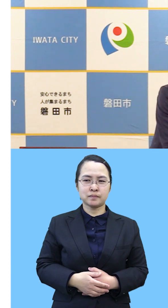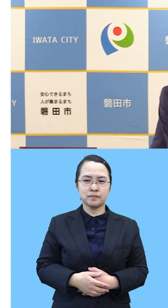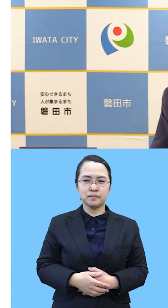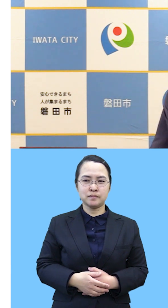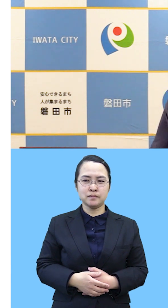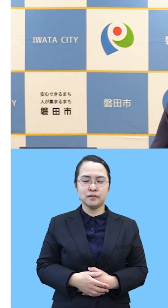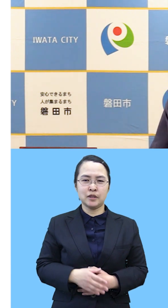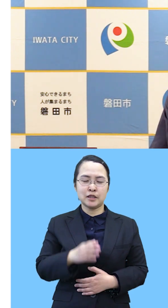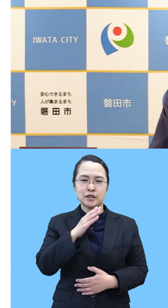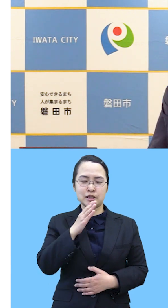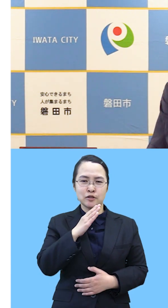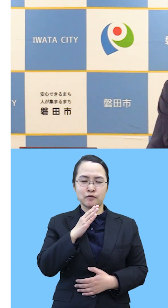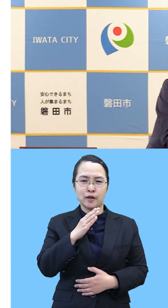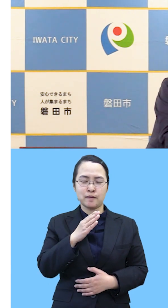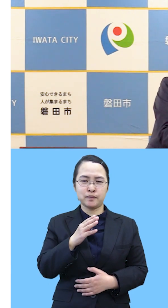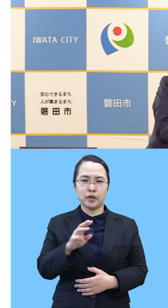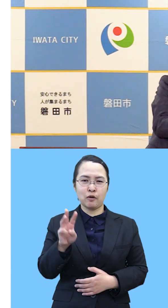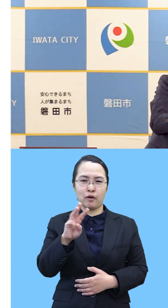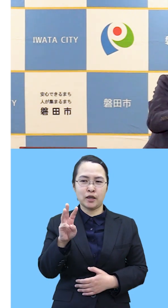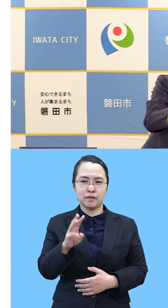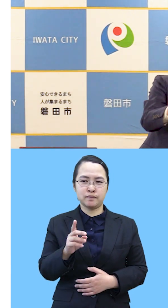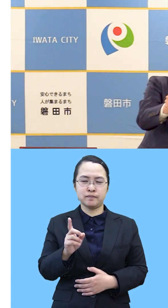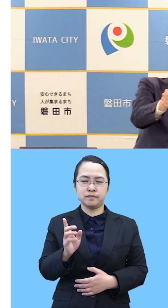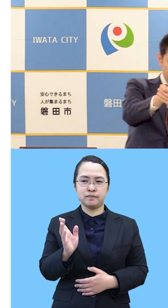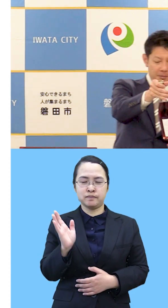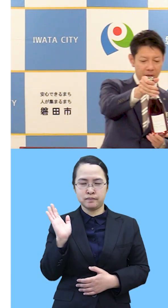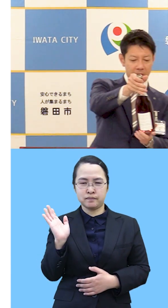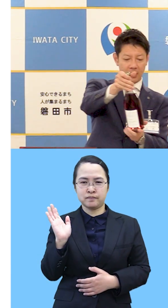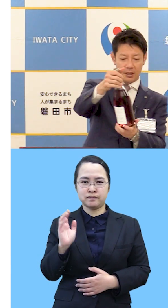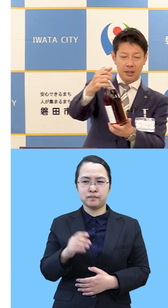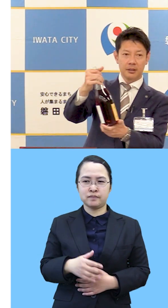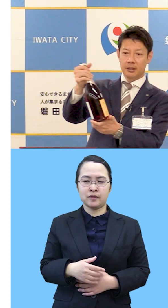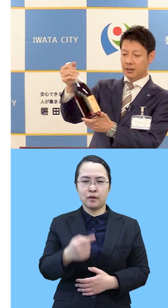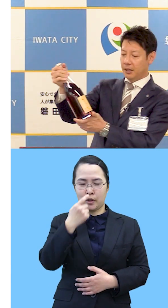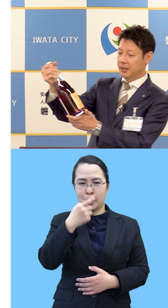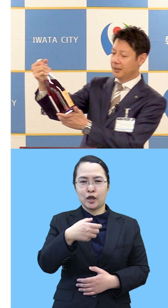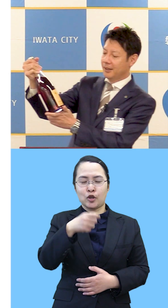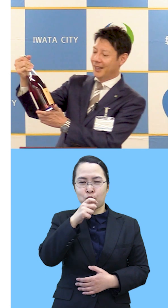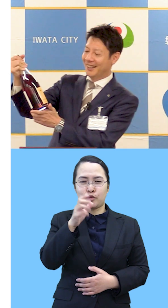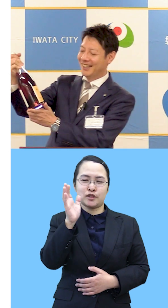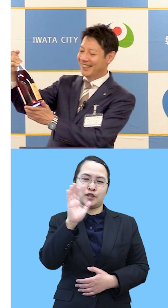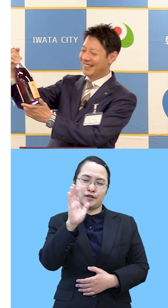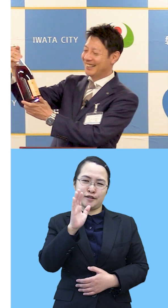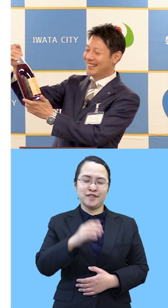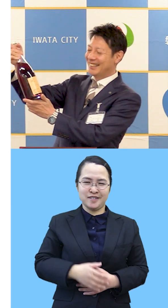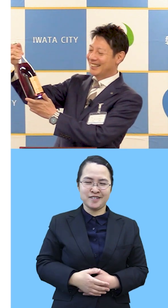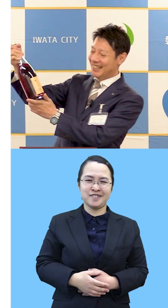実はものがあるようでありまして、僕は今飲むわけじゃなくてですね